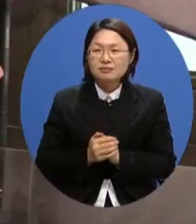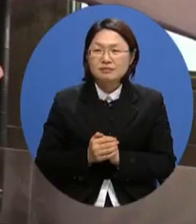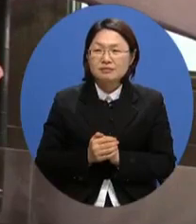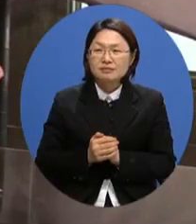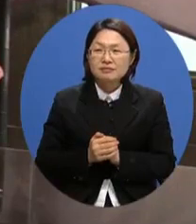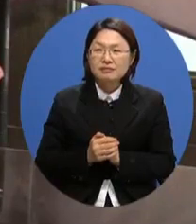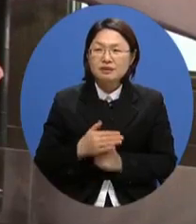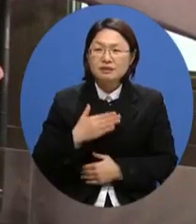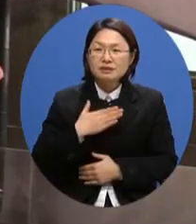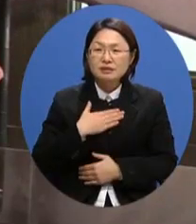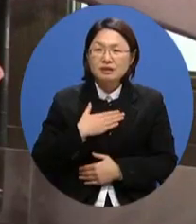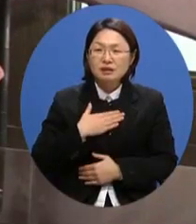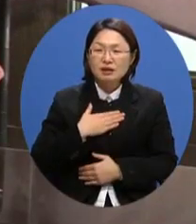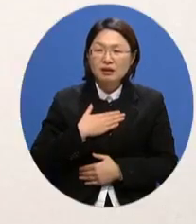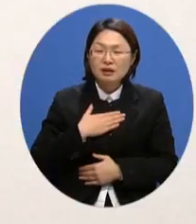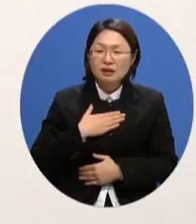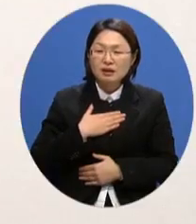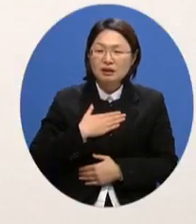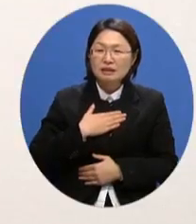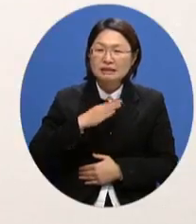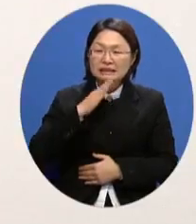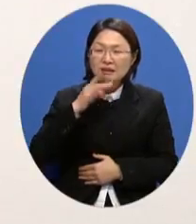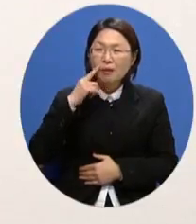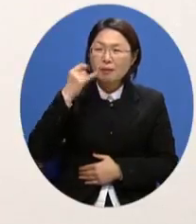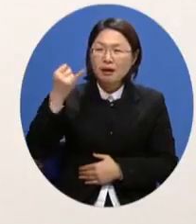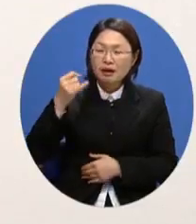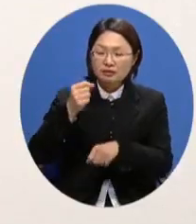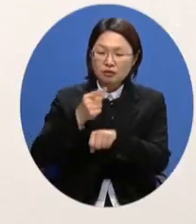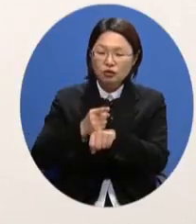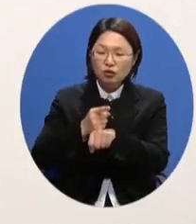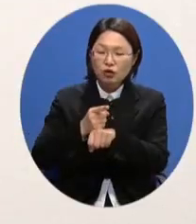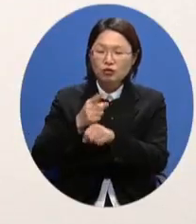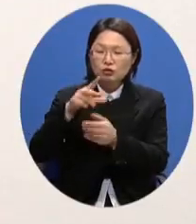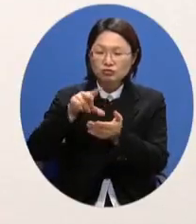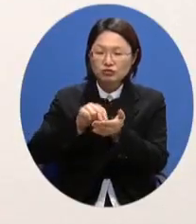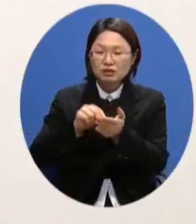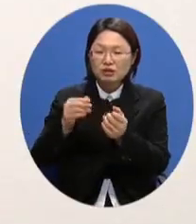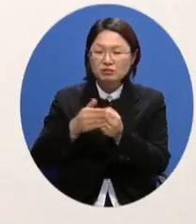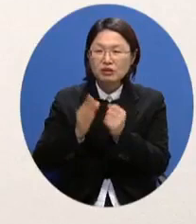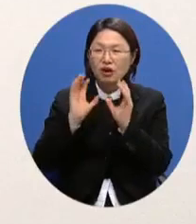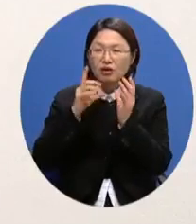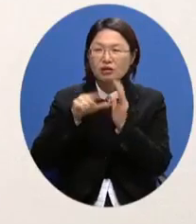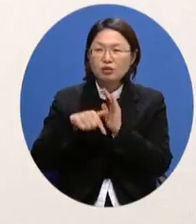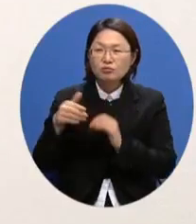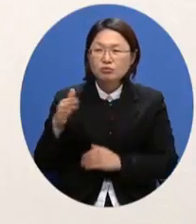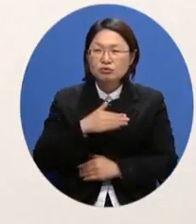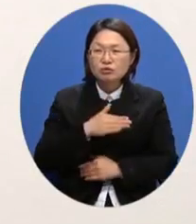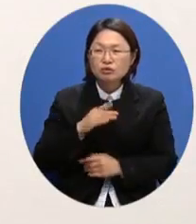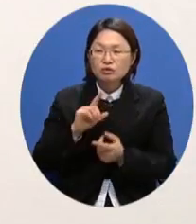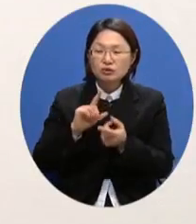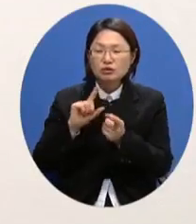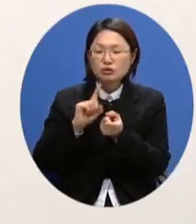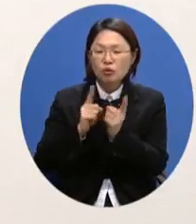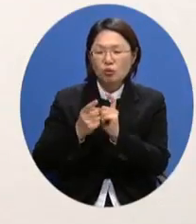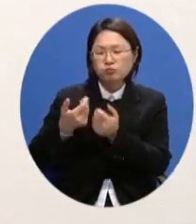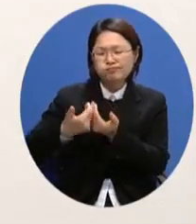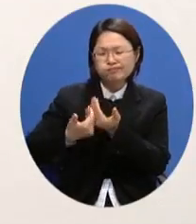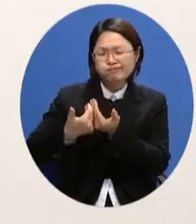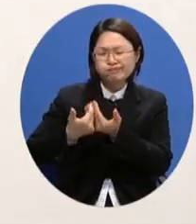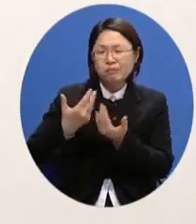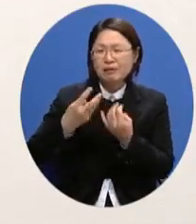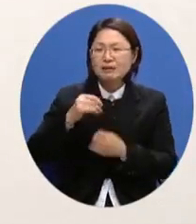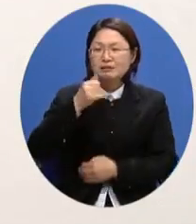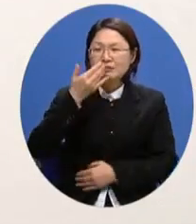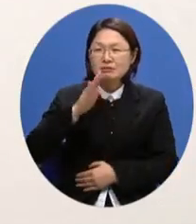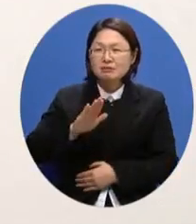사실 제가 좀 친정엄마랑 성격적인 부분 때문에 어릴 때부터 좀 마찰이 좀 많았었는데